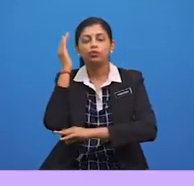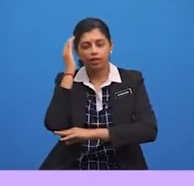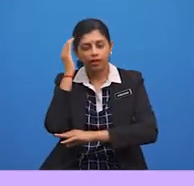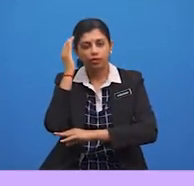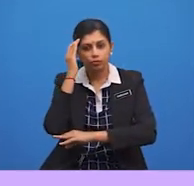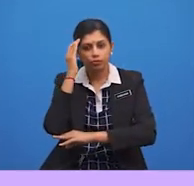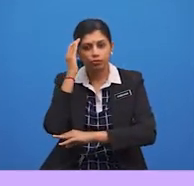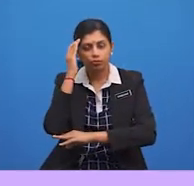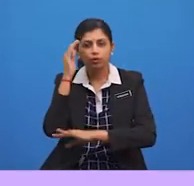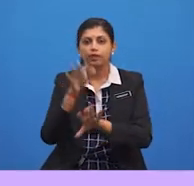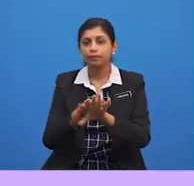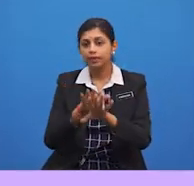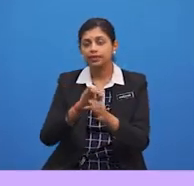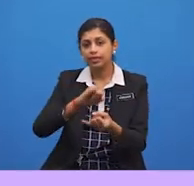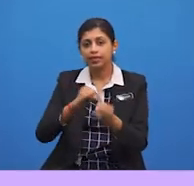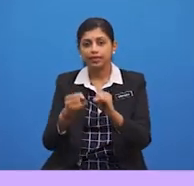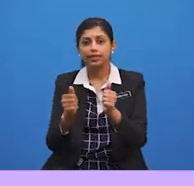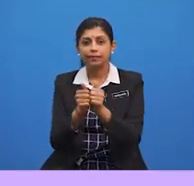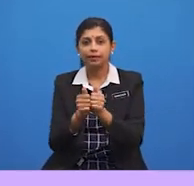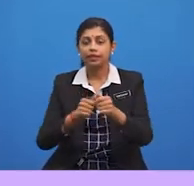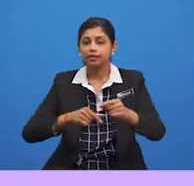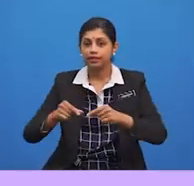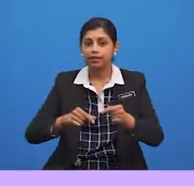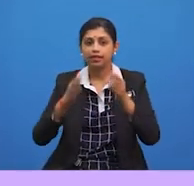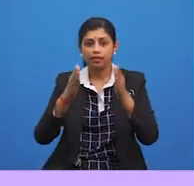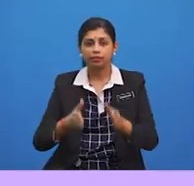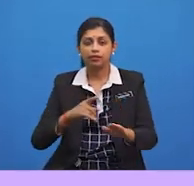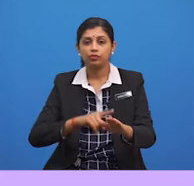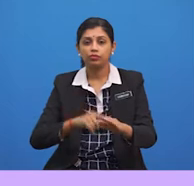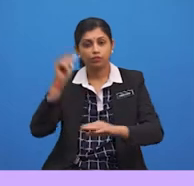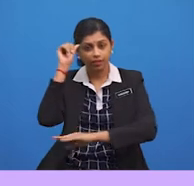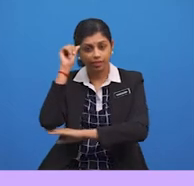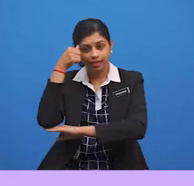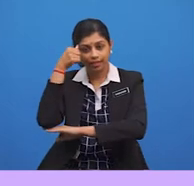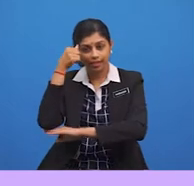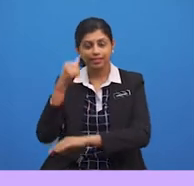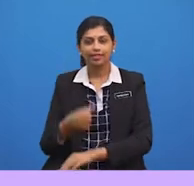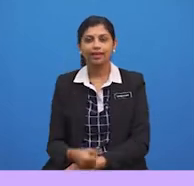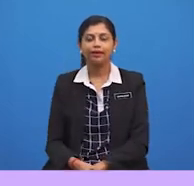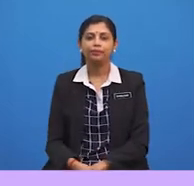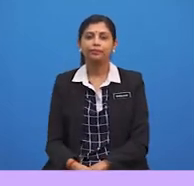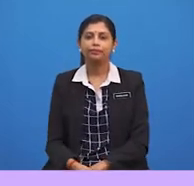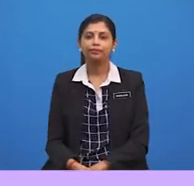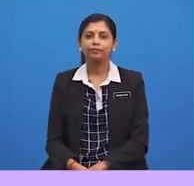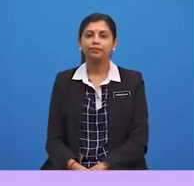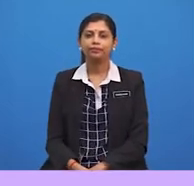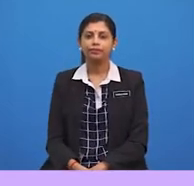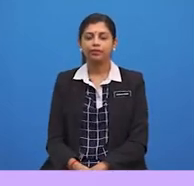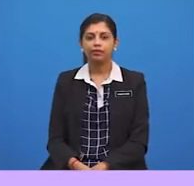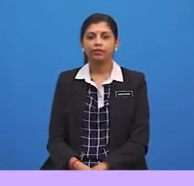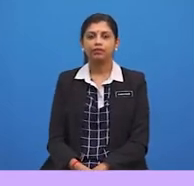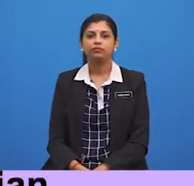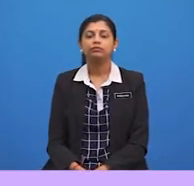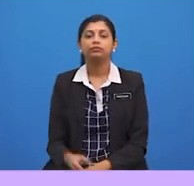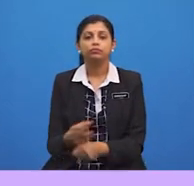pasti kepelbagaian iklim dengan kegiatan manusia di Asia serta